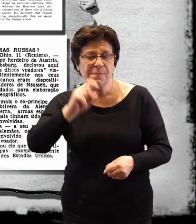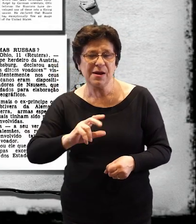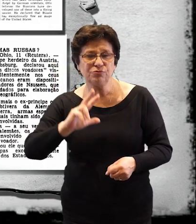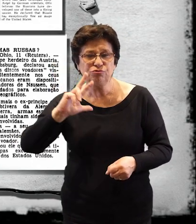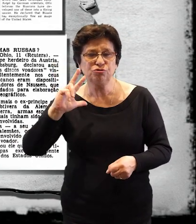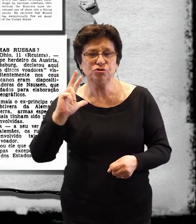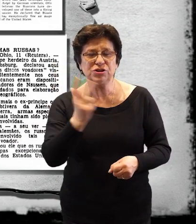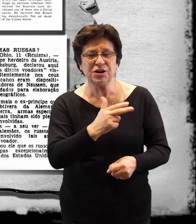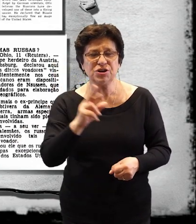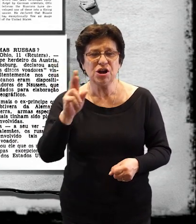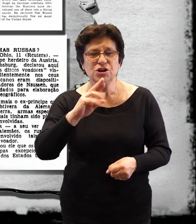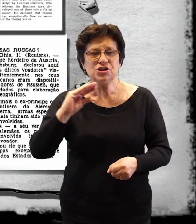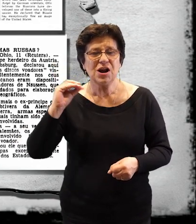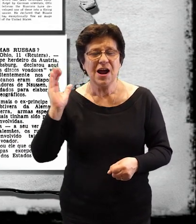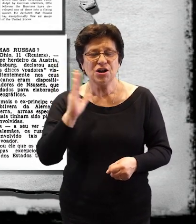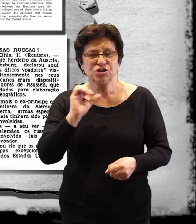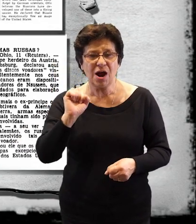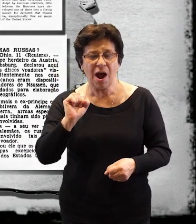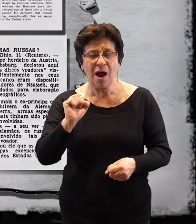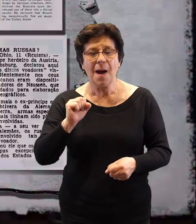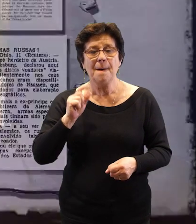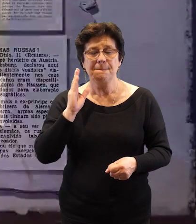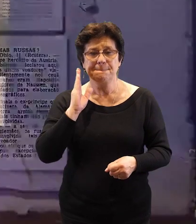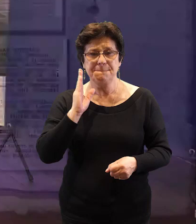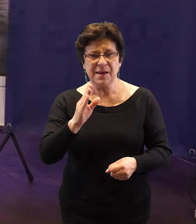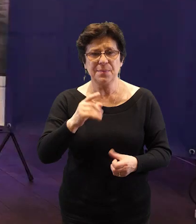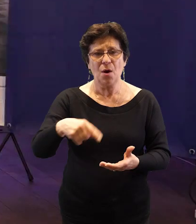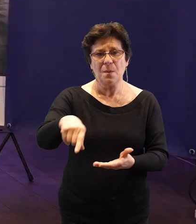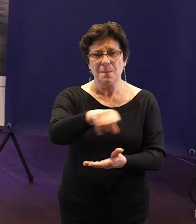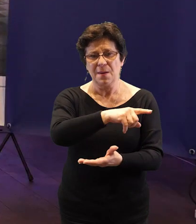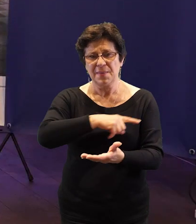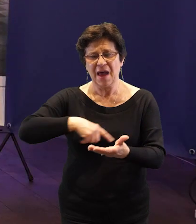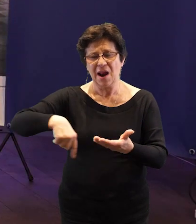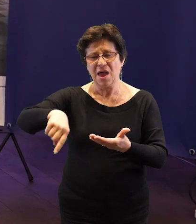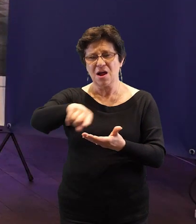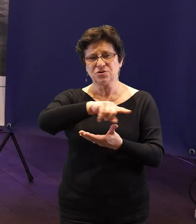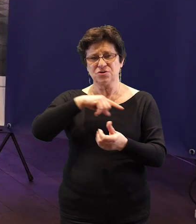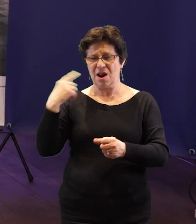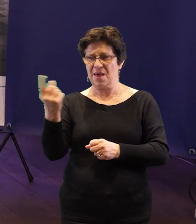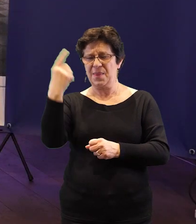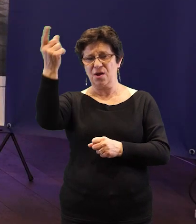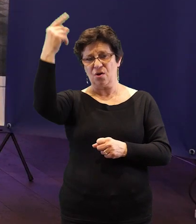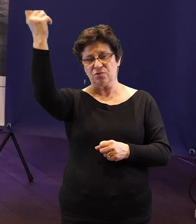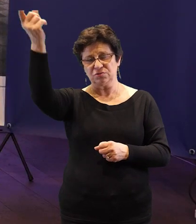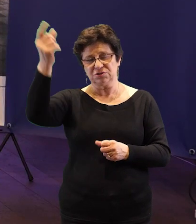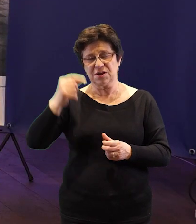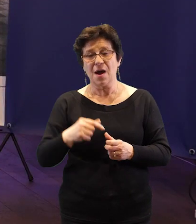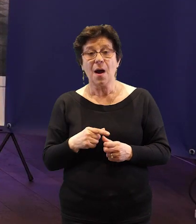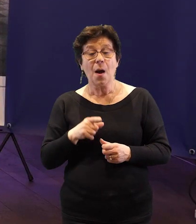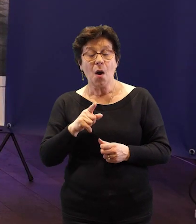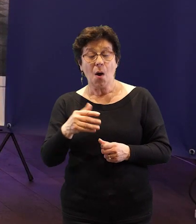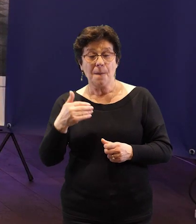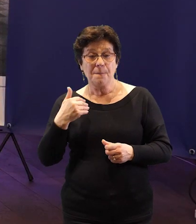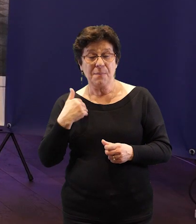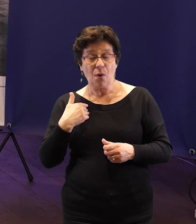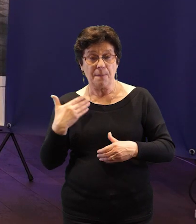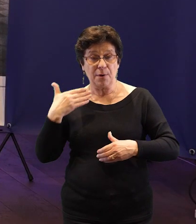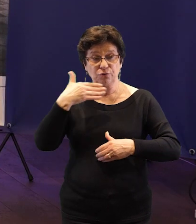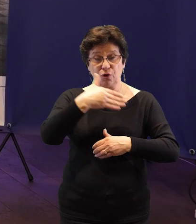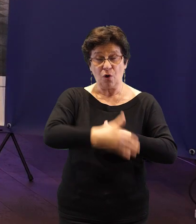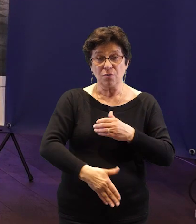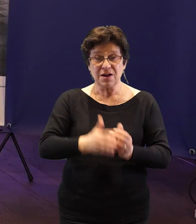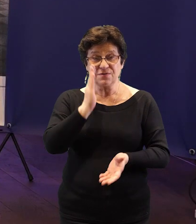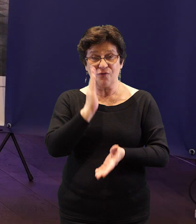że będą między innymi właśnie latające talerze, które twierdzi były przejęte pod koniec wojny przez